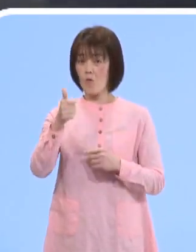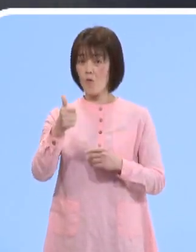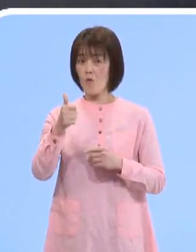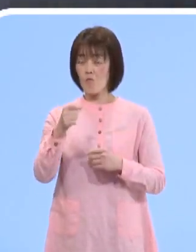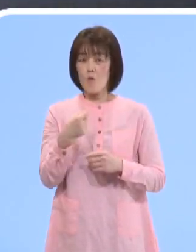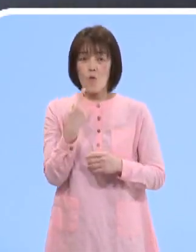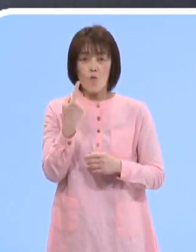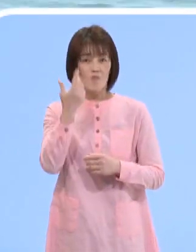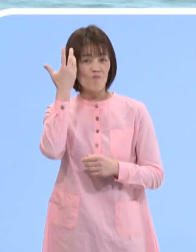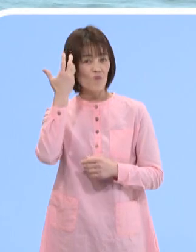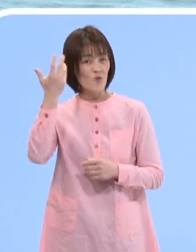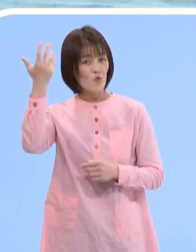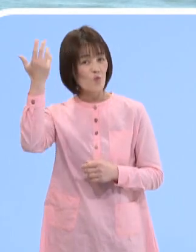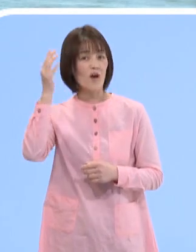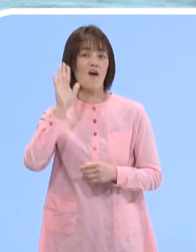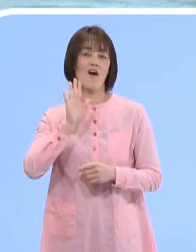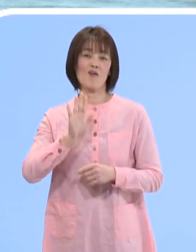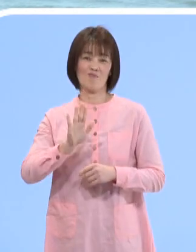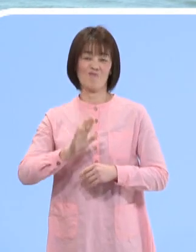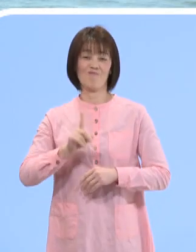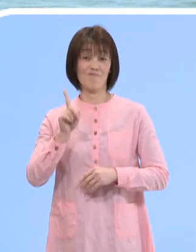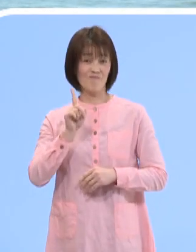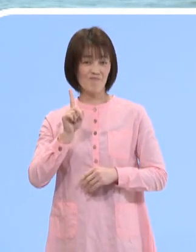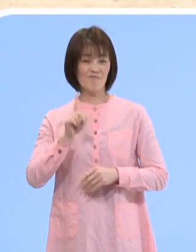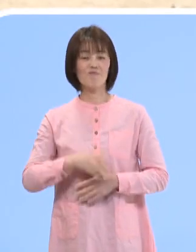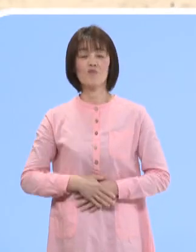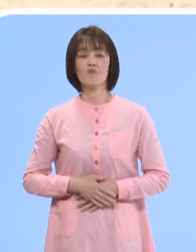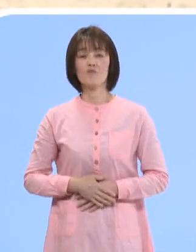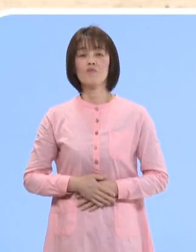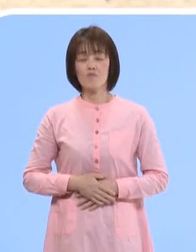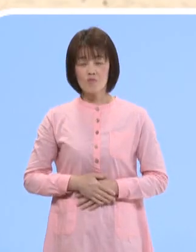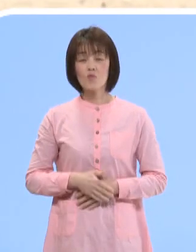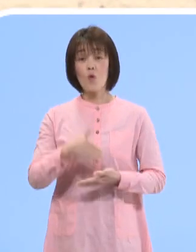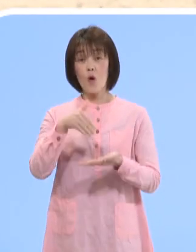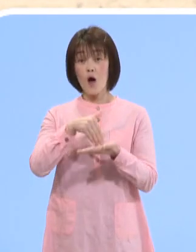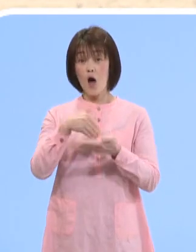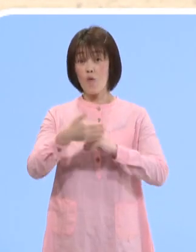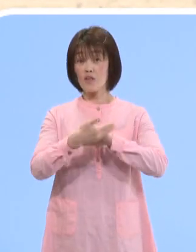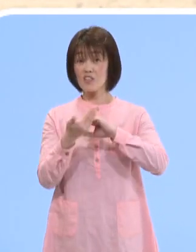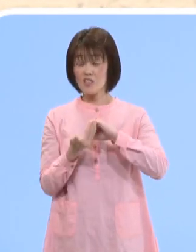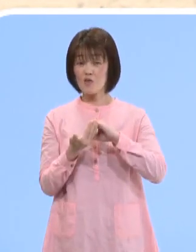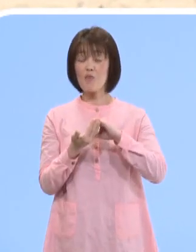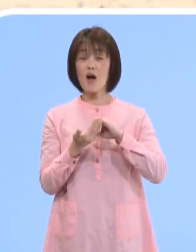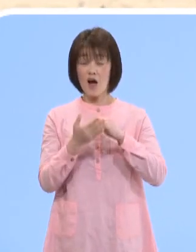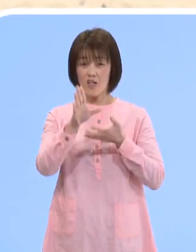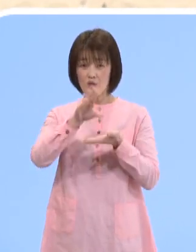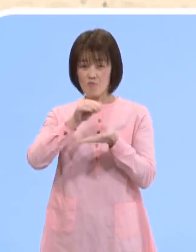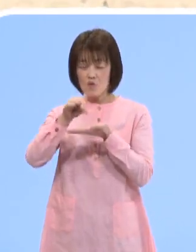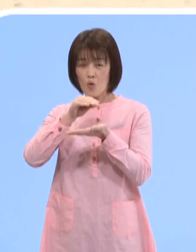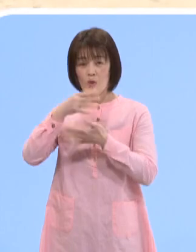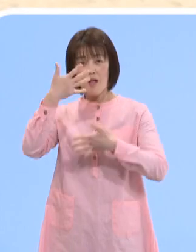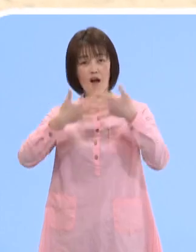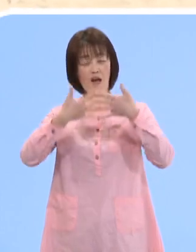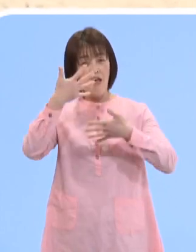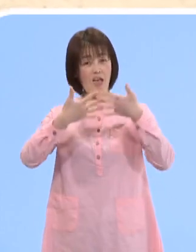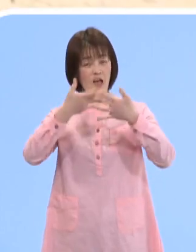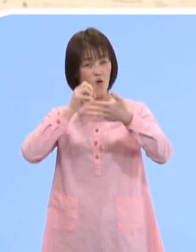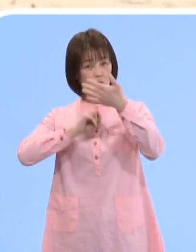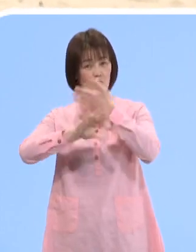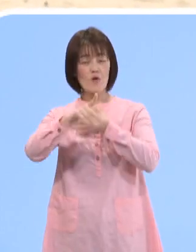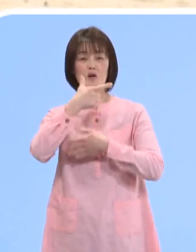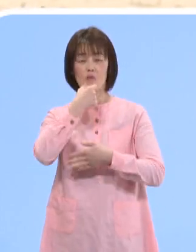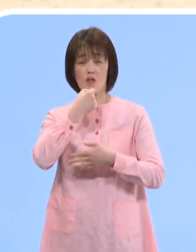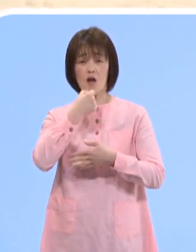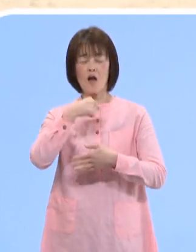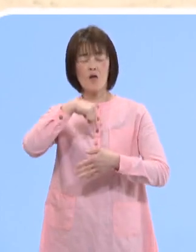さんにはもう一つ夢があったそうです。 あとはもう淡路島がロケ地になっているような映画を流したい、一生に一回映